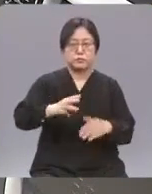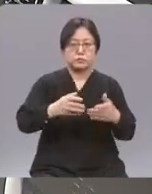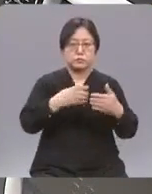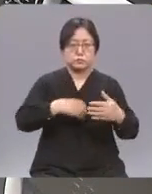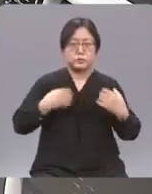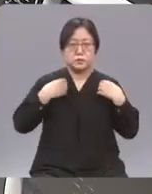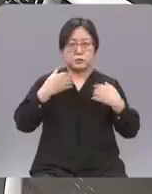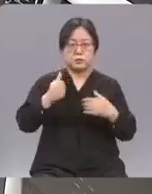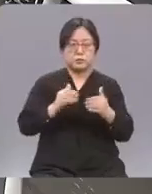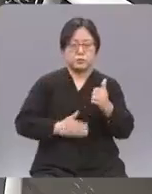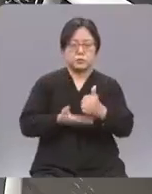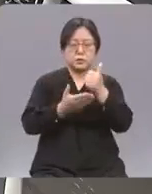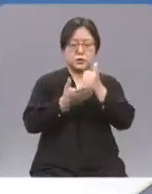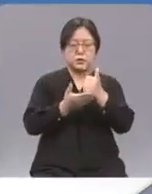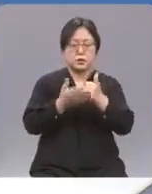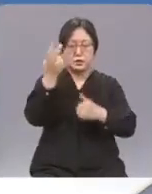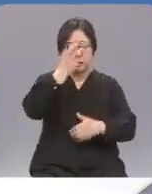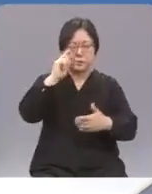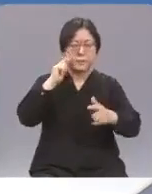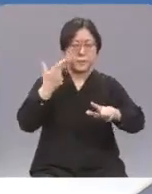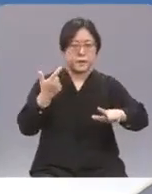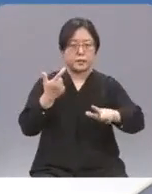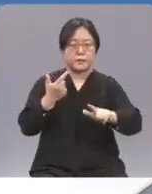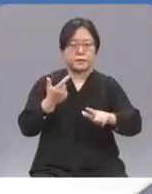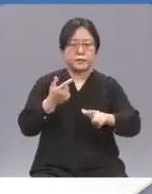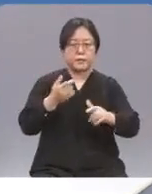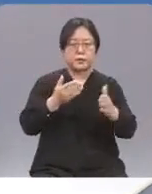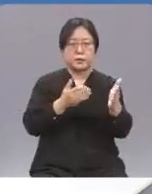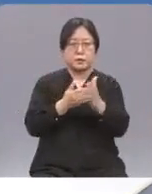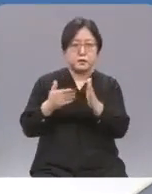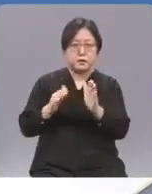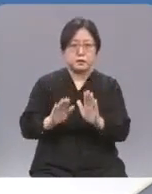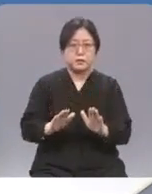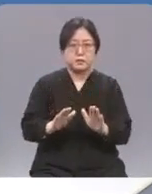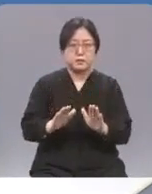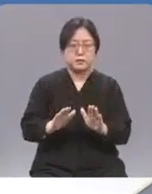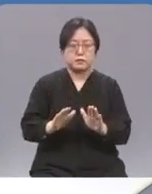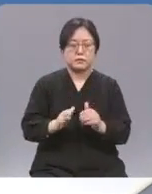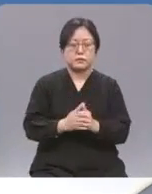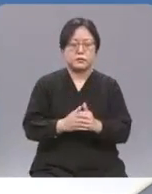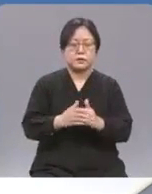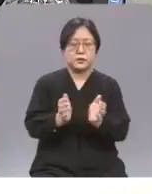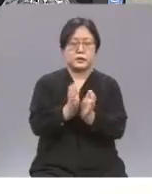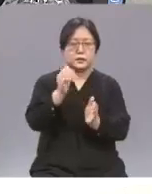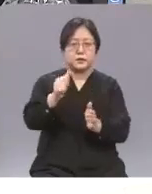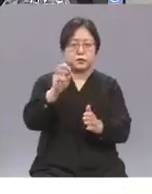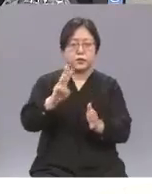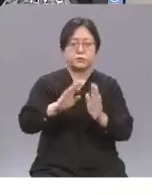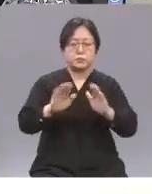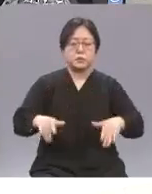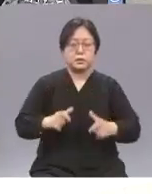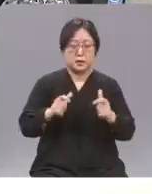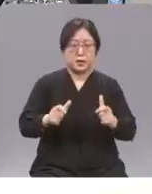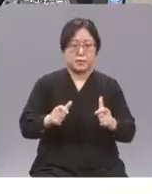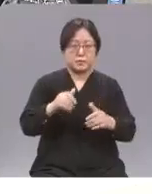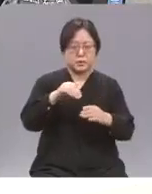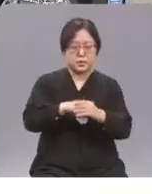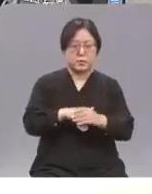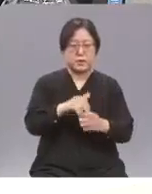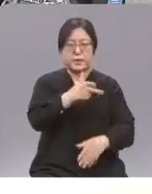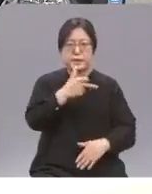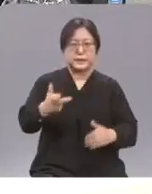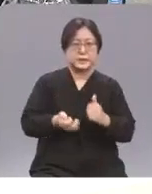광주구청장 공천심사에 대한 반발도 여전해 컷오프된 현역 단체장의 거취가 광주 전남 지방선거에 가장